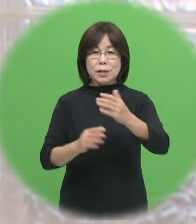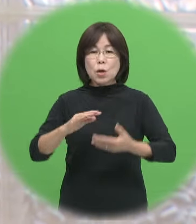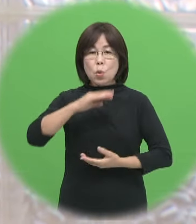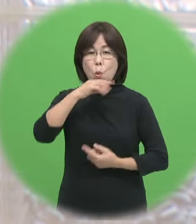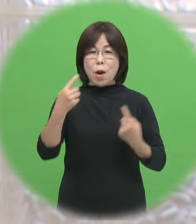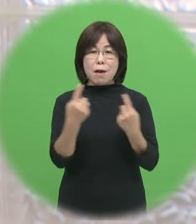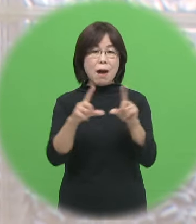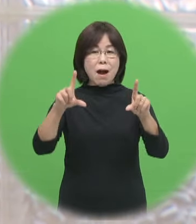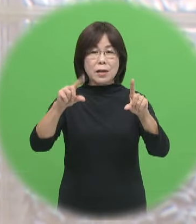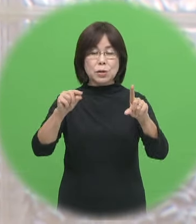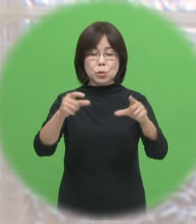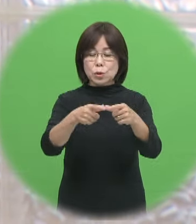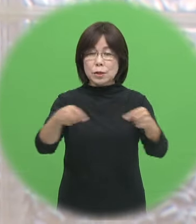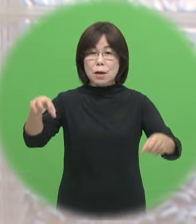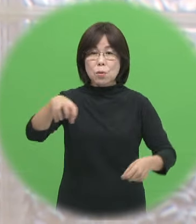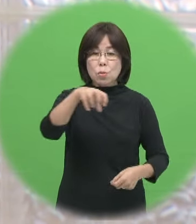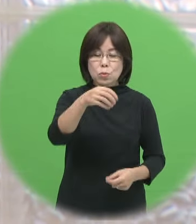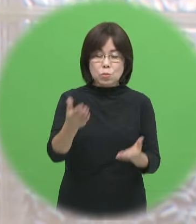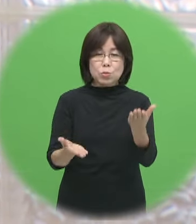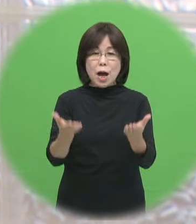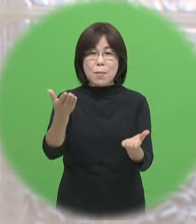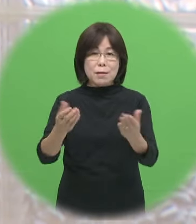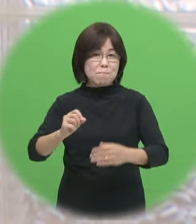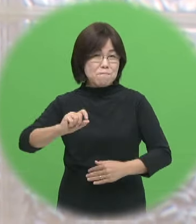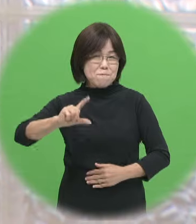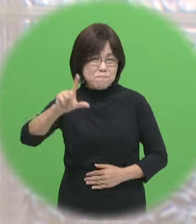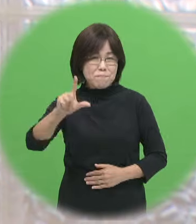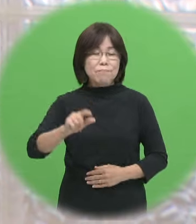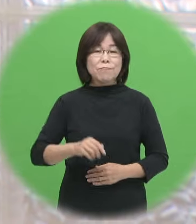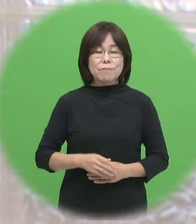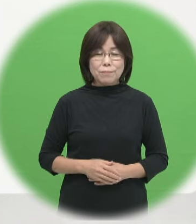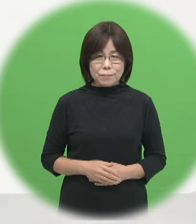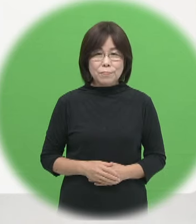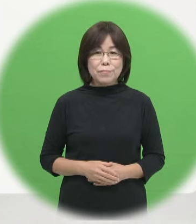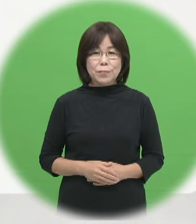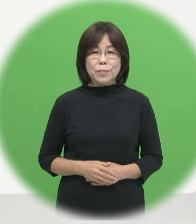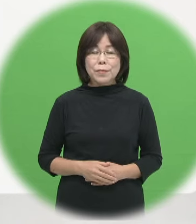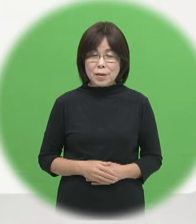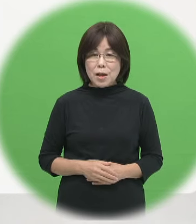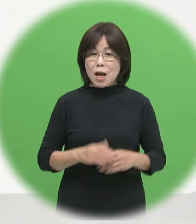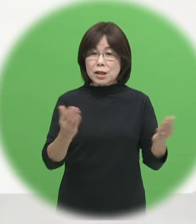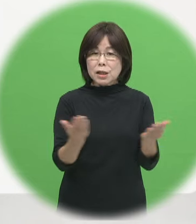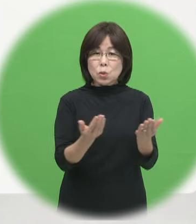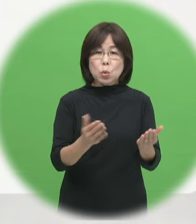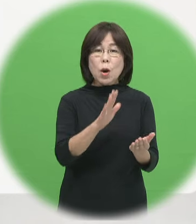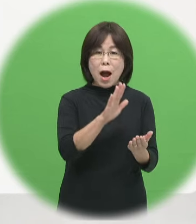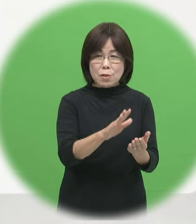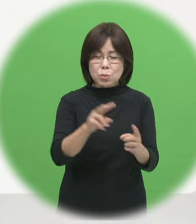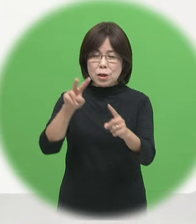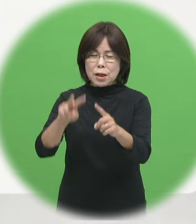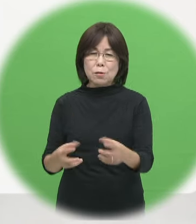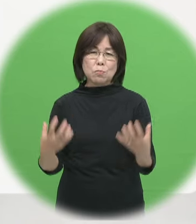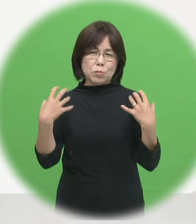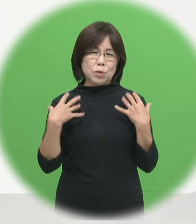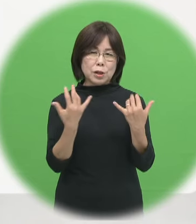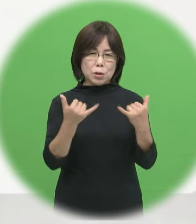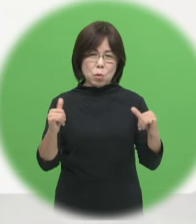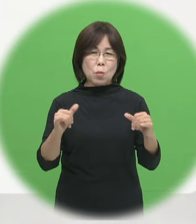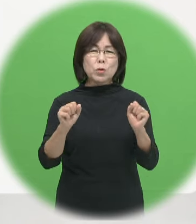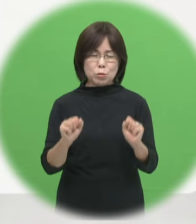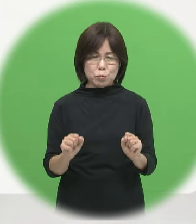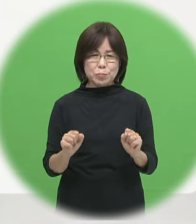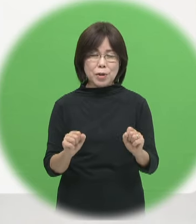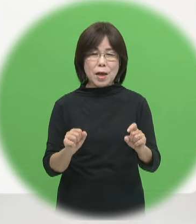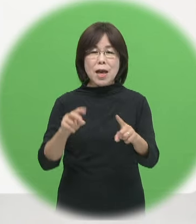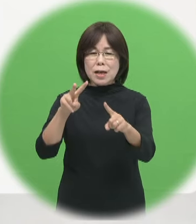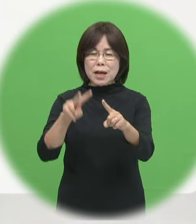率は全国平均と比べても高い割合で進んでいます。また仕事をしながら介護をしている人の割合、